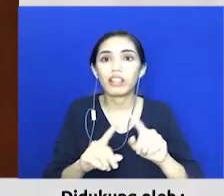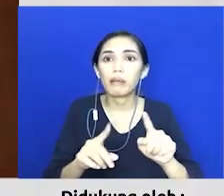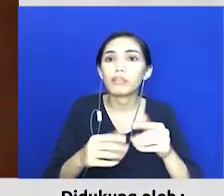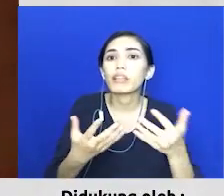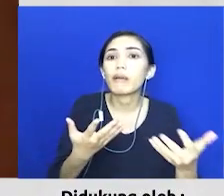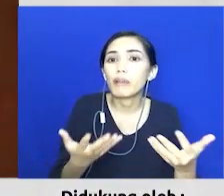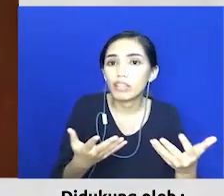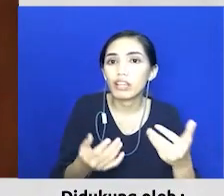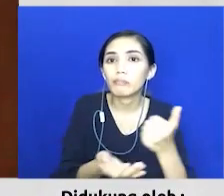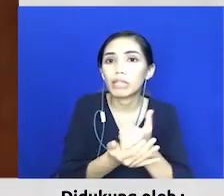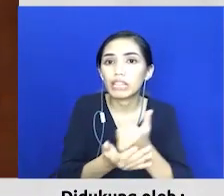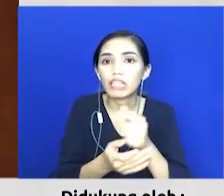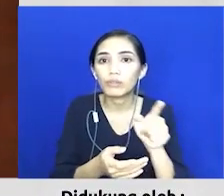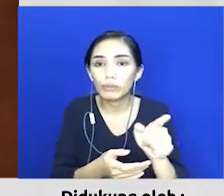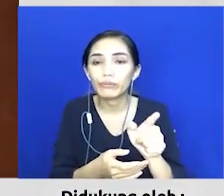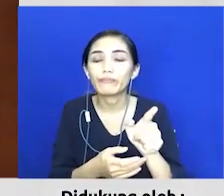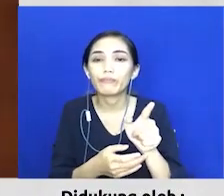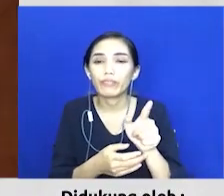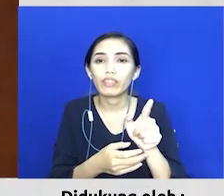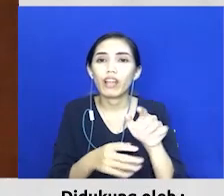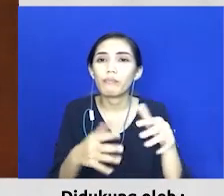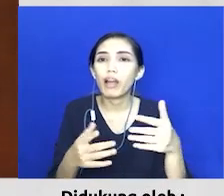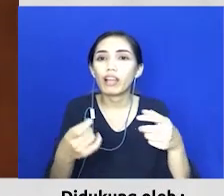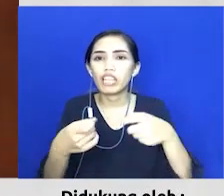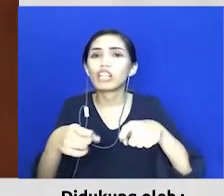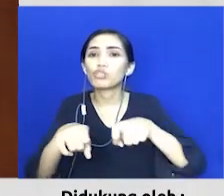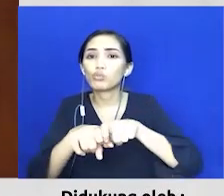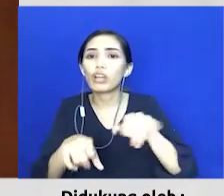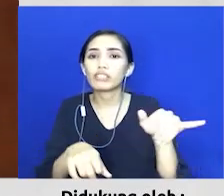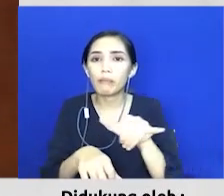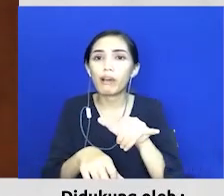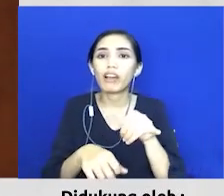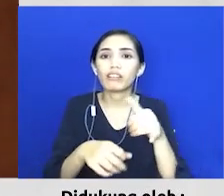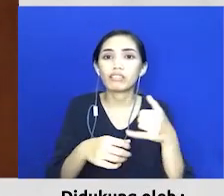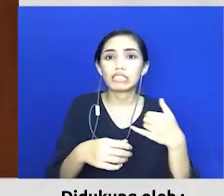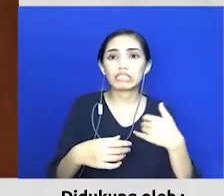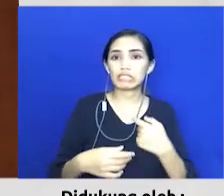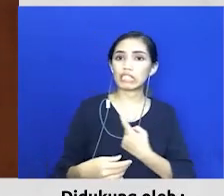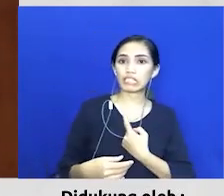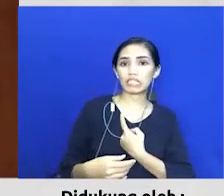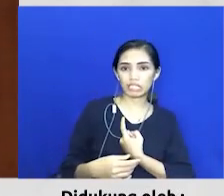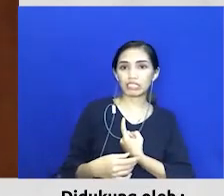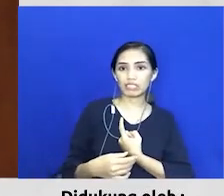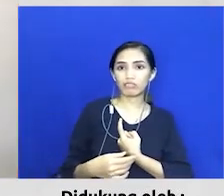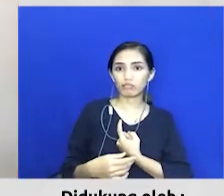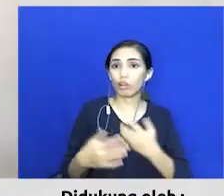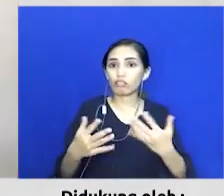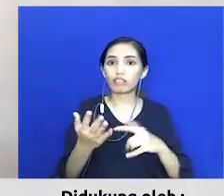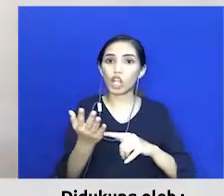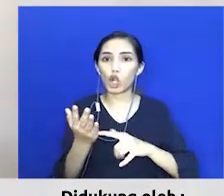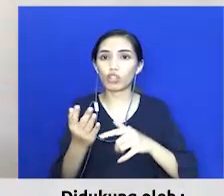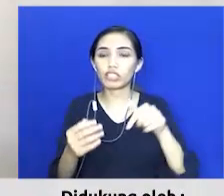habis. Tetapi yang mana yang Anda anggap penting itu adalah yang relevan dengan Anda,